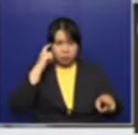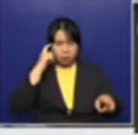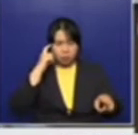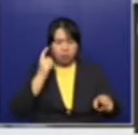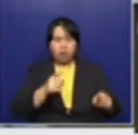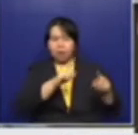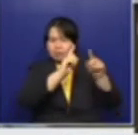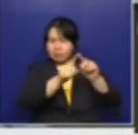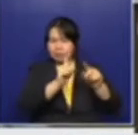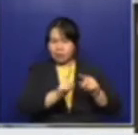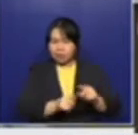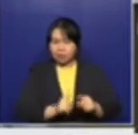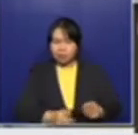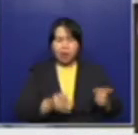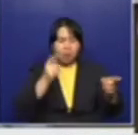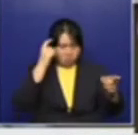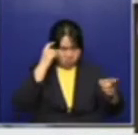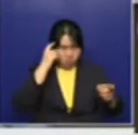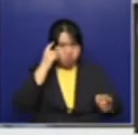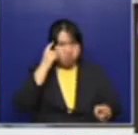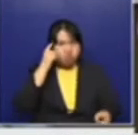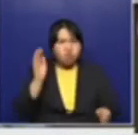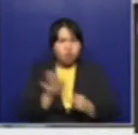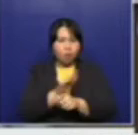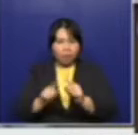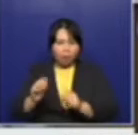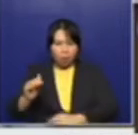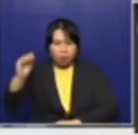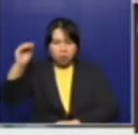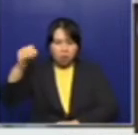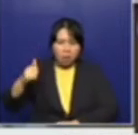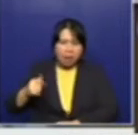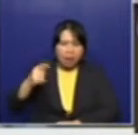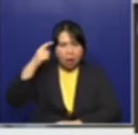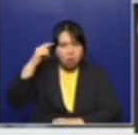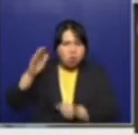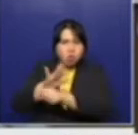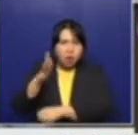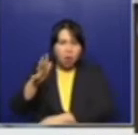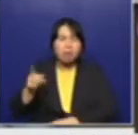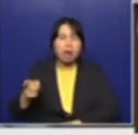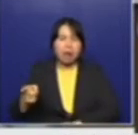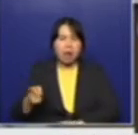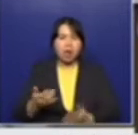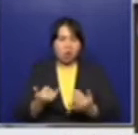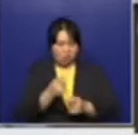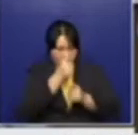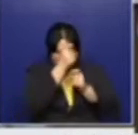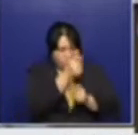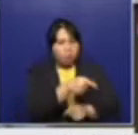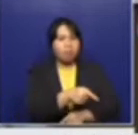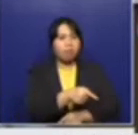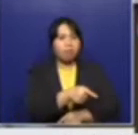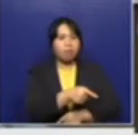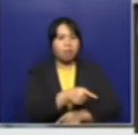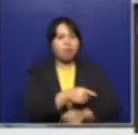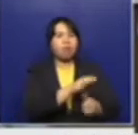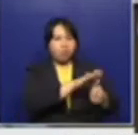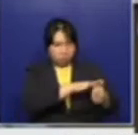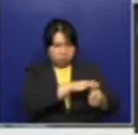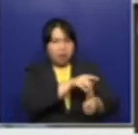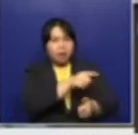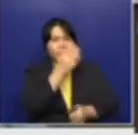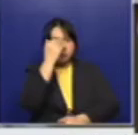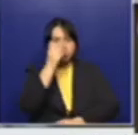กว่าหลายคนที่เป็นผู้ใหญ่เพราะฉะนั้นต้องให้ความเคารพให้ความเห็นใจเวล